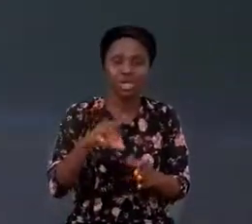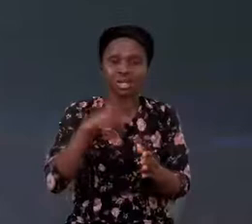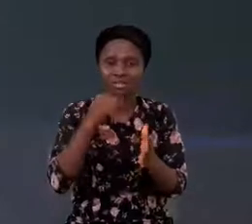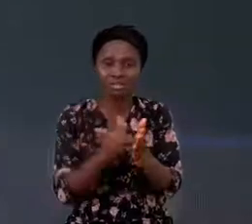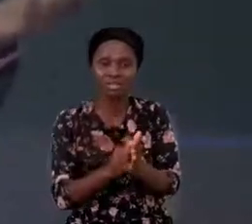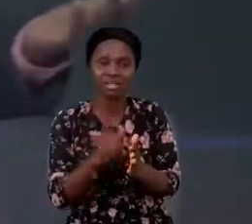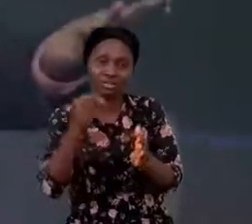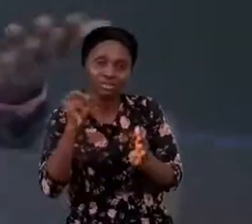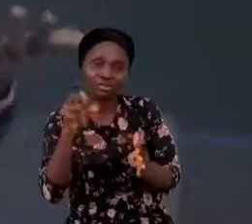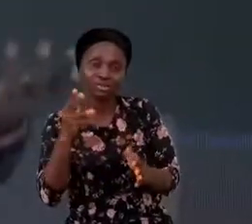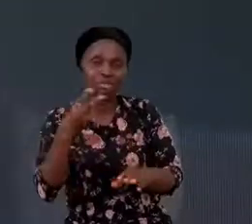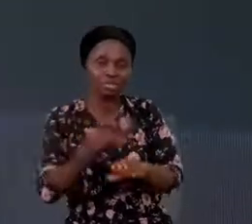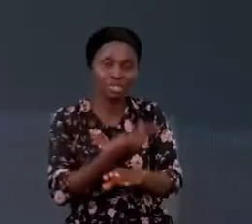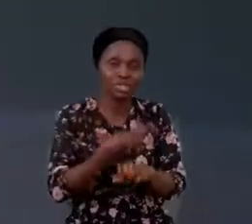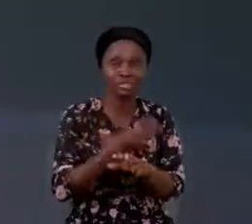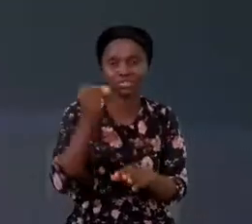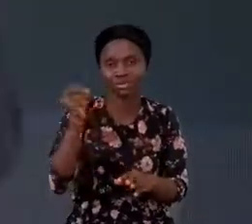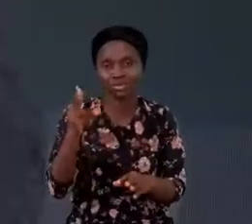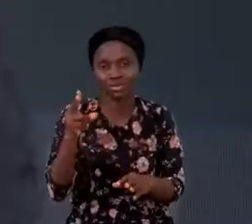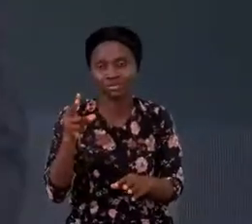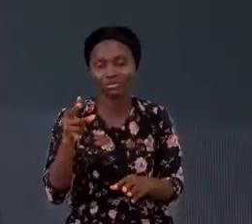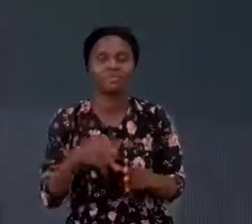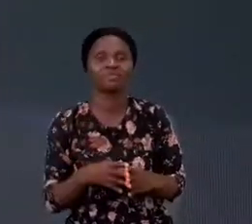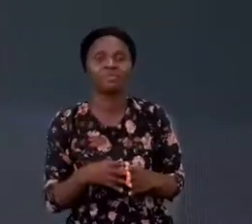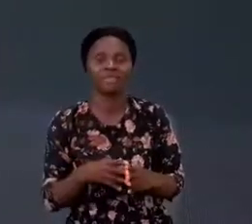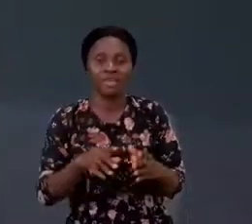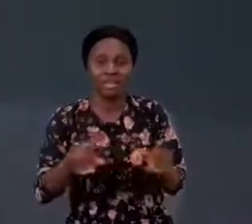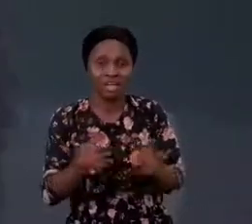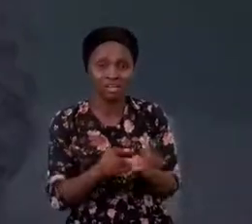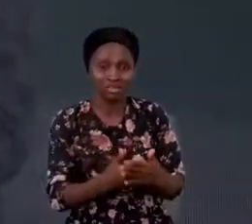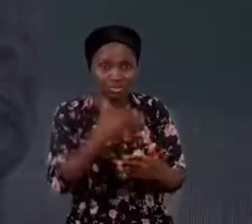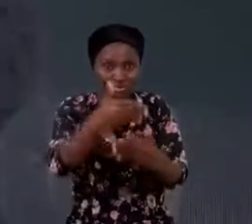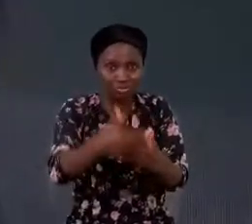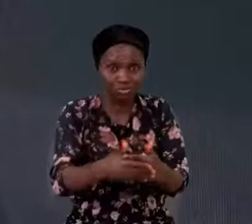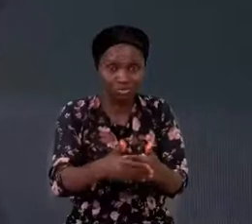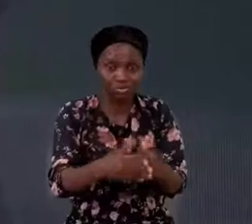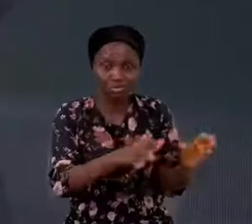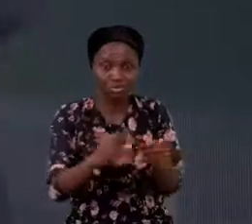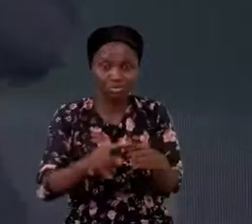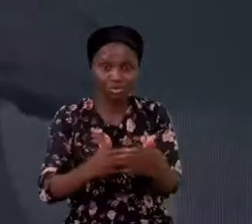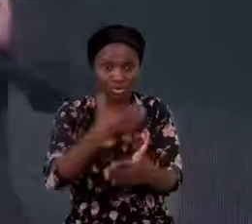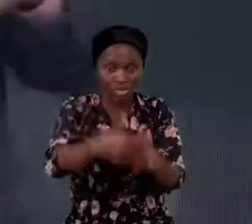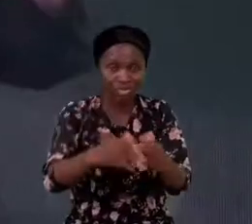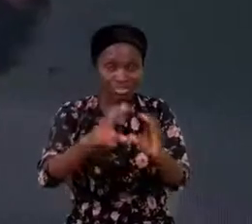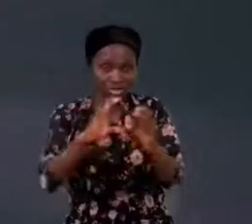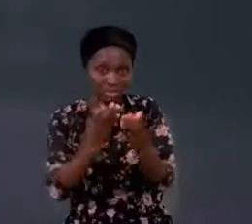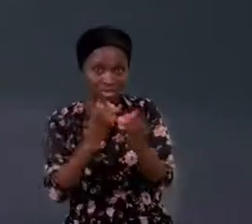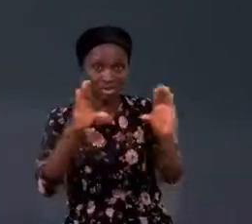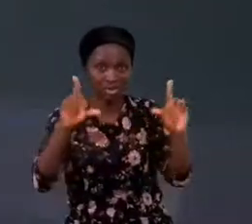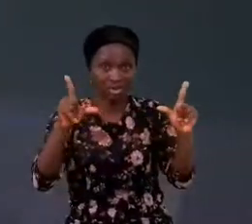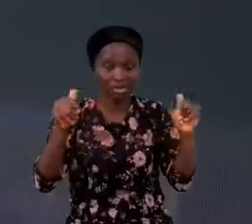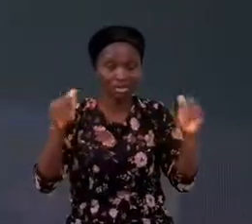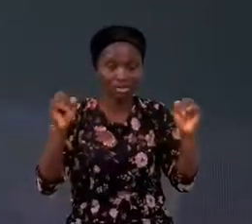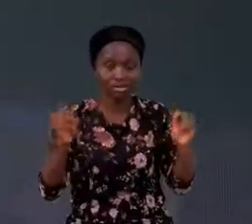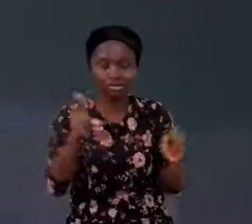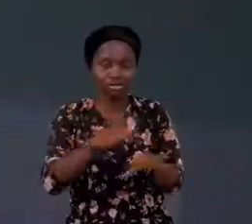la table de multiplication. Parce que maintenant, je suis au niveau supérieur. Non, tu en as toujours besoin. Ça, c'est la fondation. Et quand tu vas à l'université